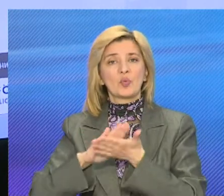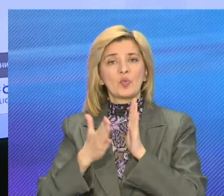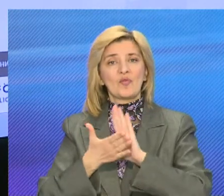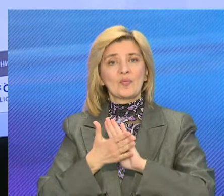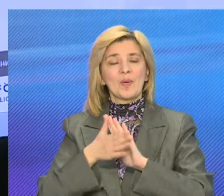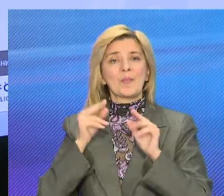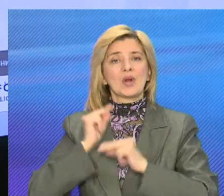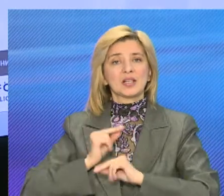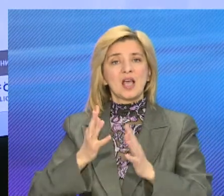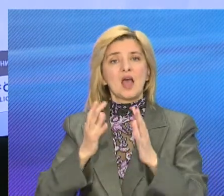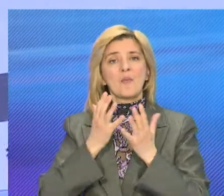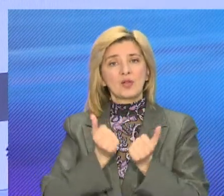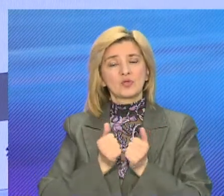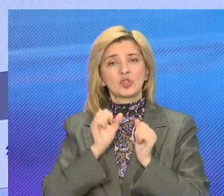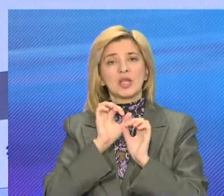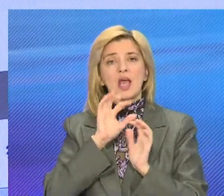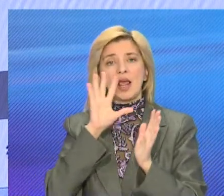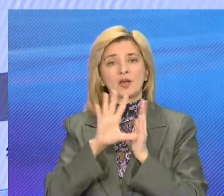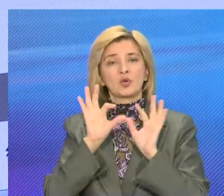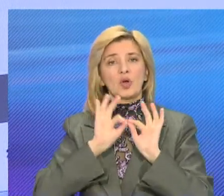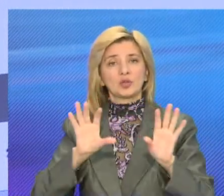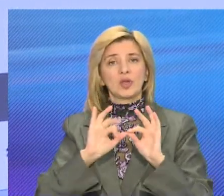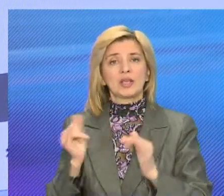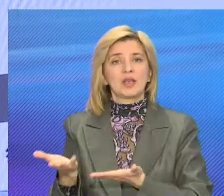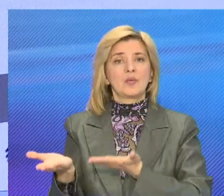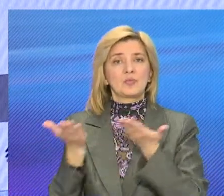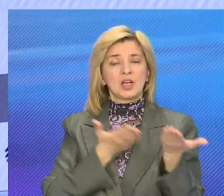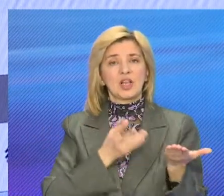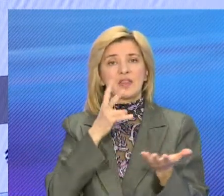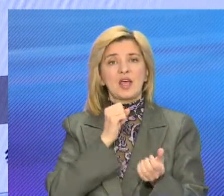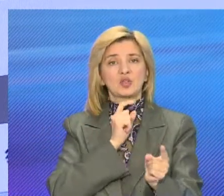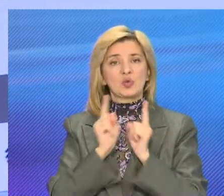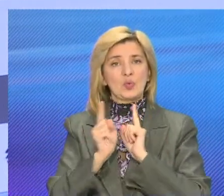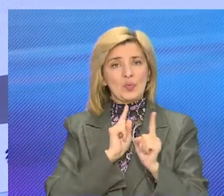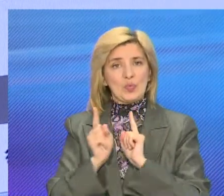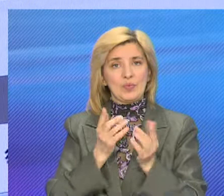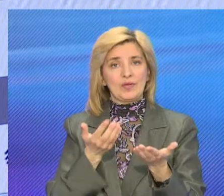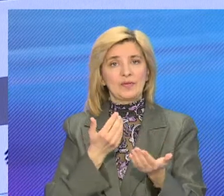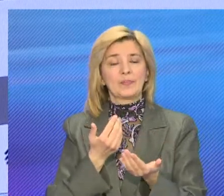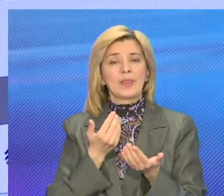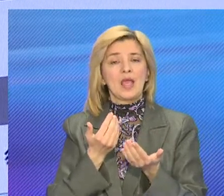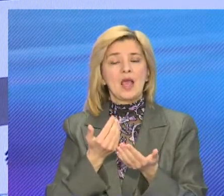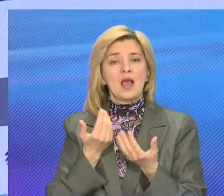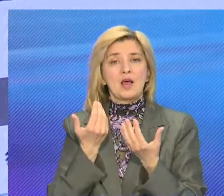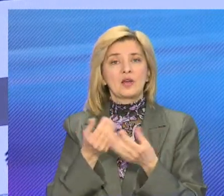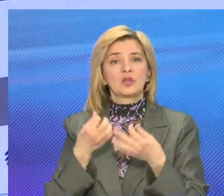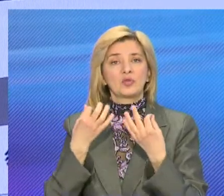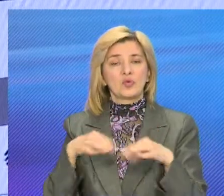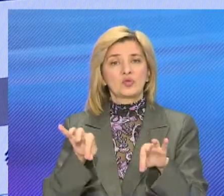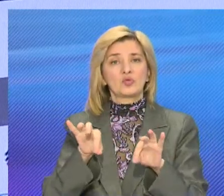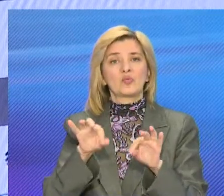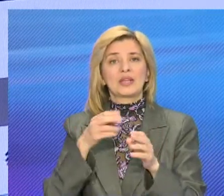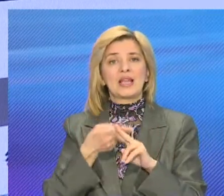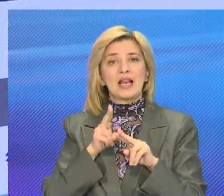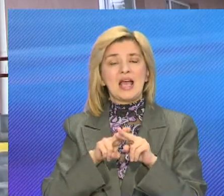атрымаць электронную кансультацыю і запрашэнне на сумоўе. Па заканчэнні кірмашу доступ да вакансій для спашукальнікаў захаваецца.